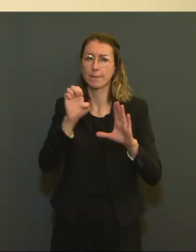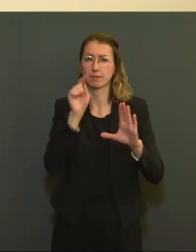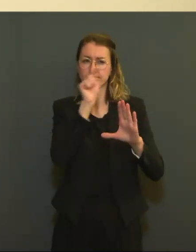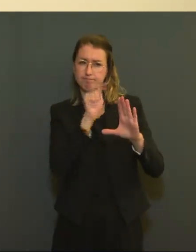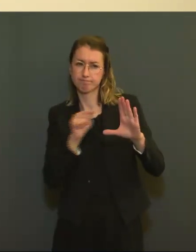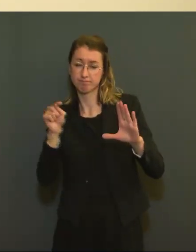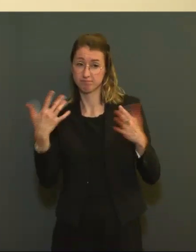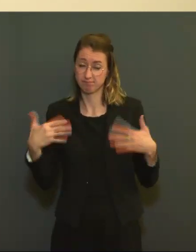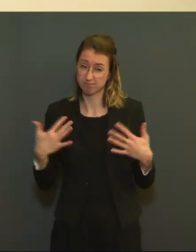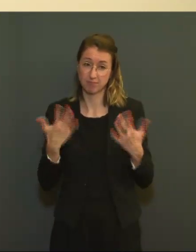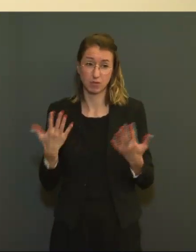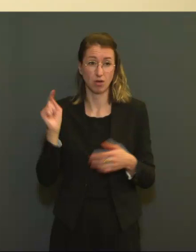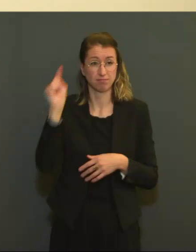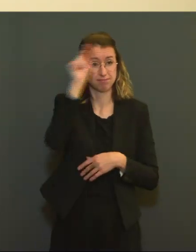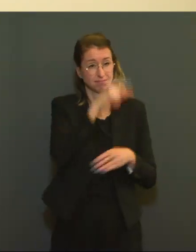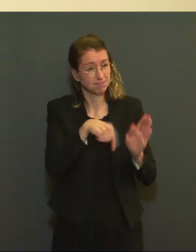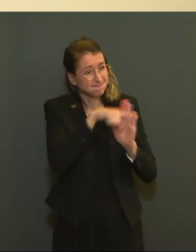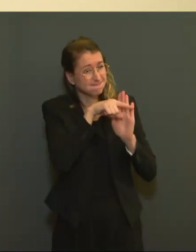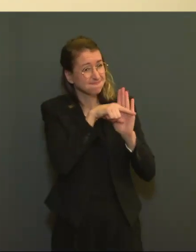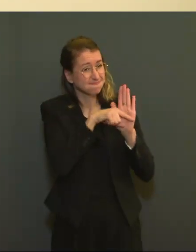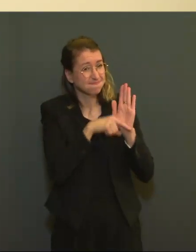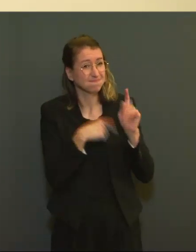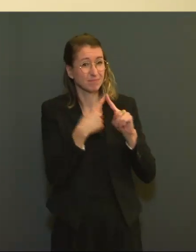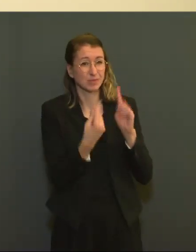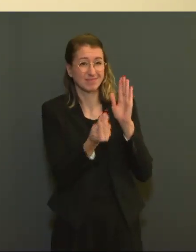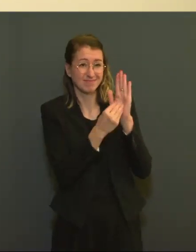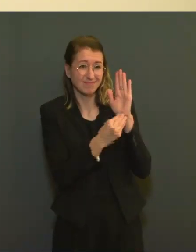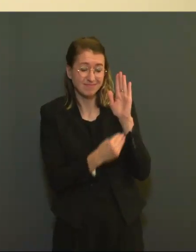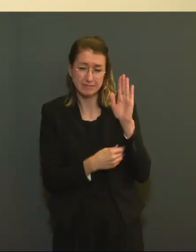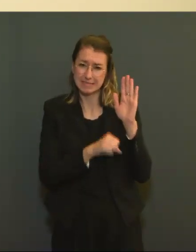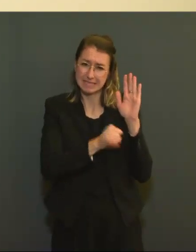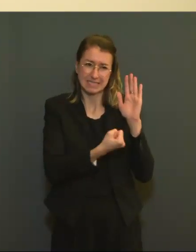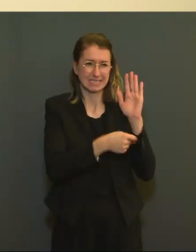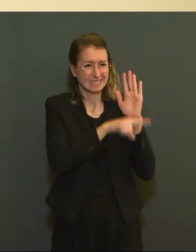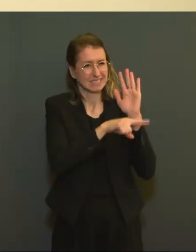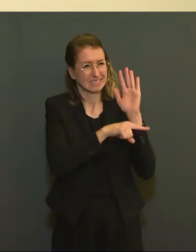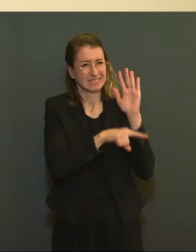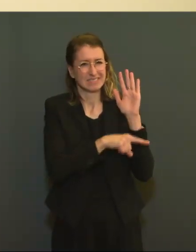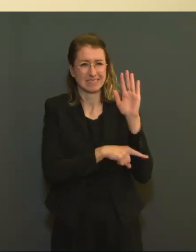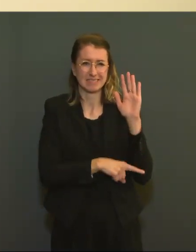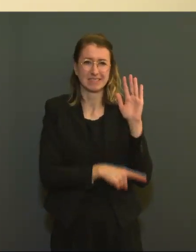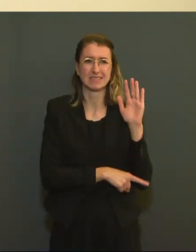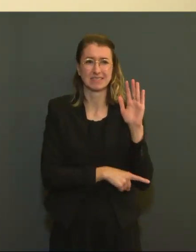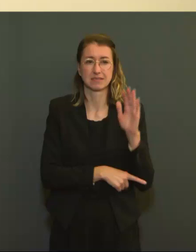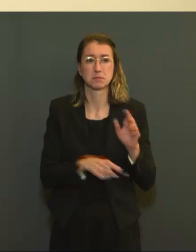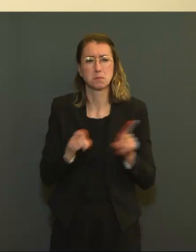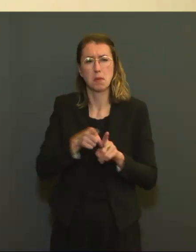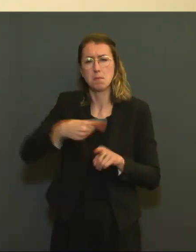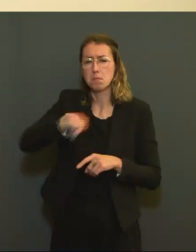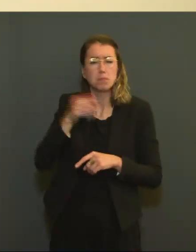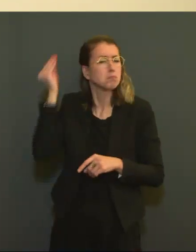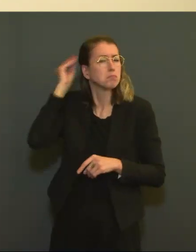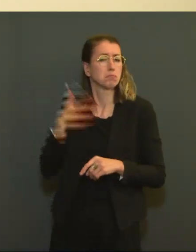renforcent un certain nombre de mesures. Ces mesures sont toujours basées sur le même principe, sur le même trépied